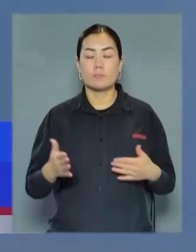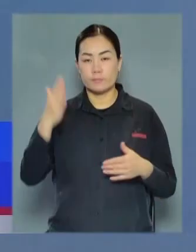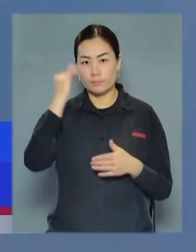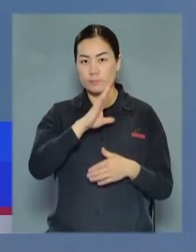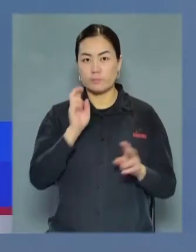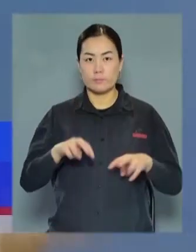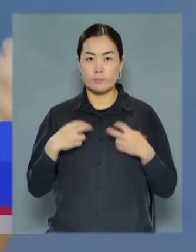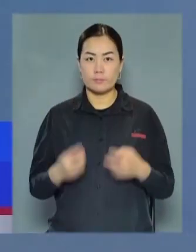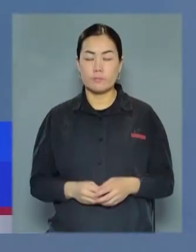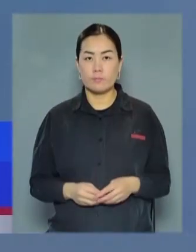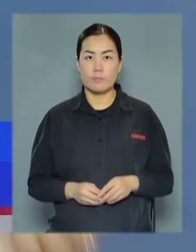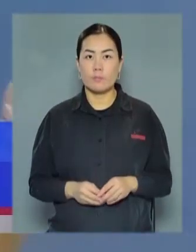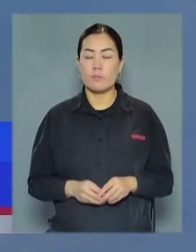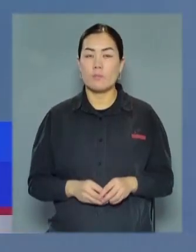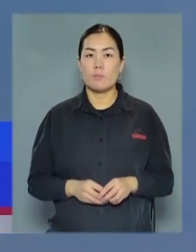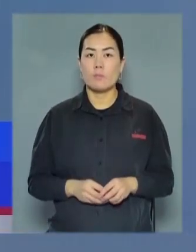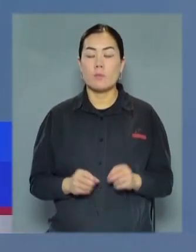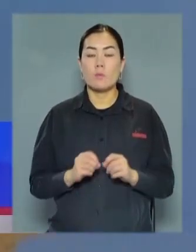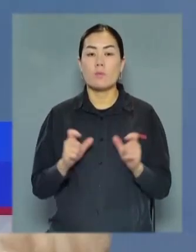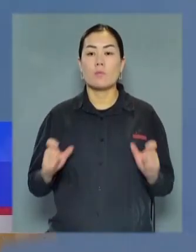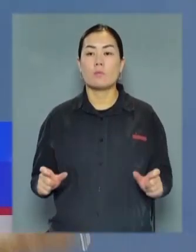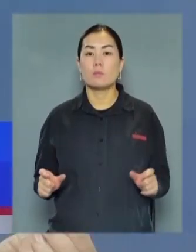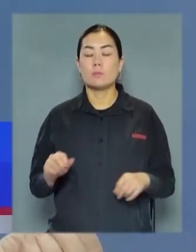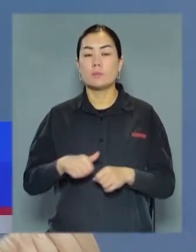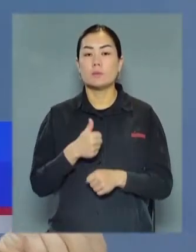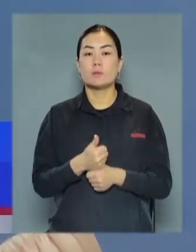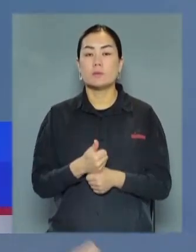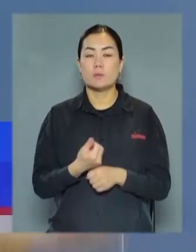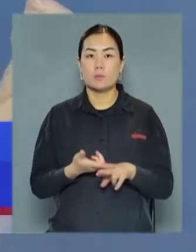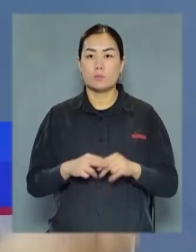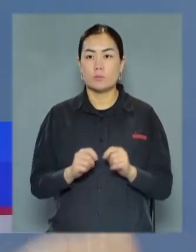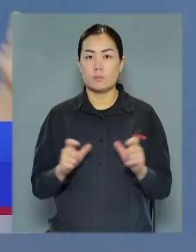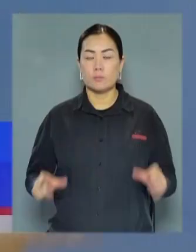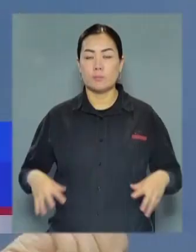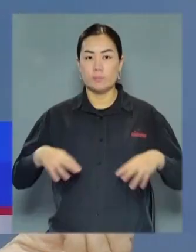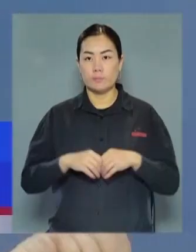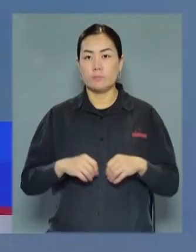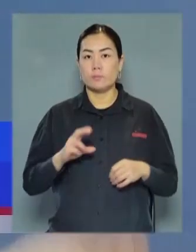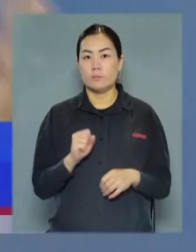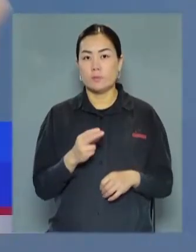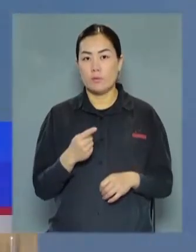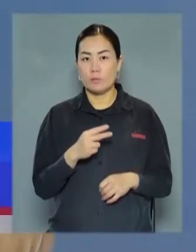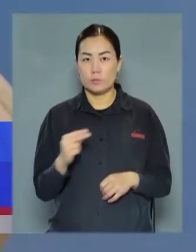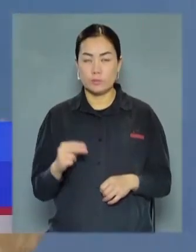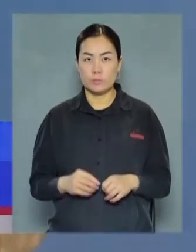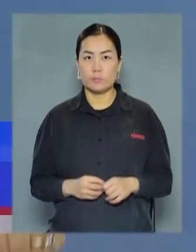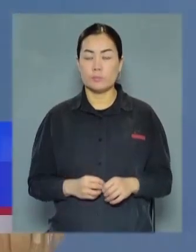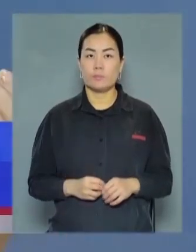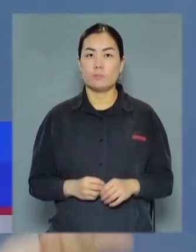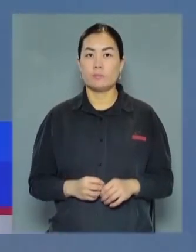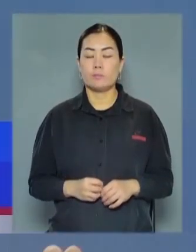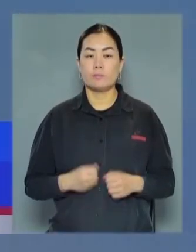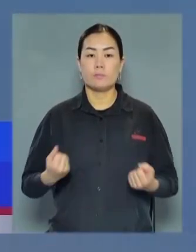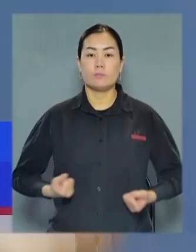Родительский Комитет школьников и президентов этих школ вместе с за учами здесь при